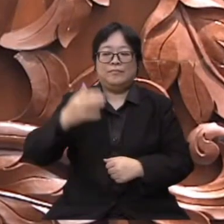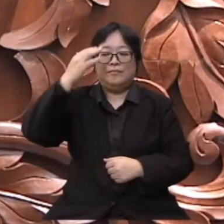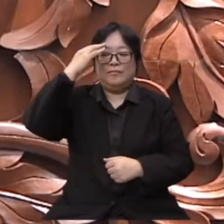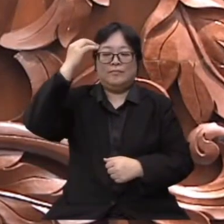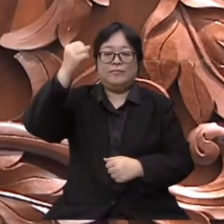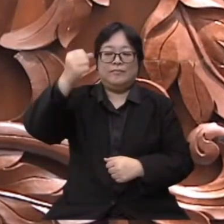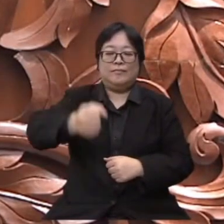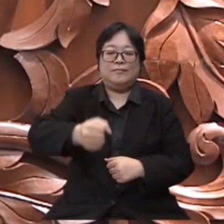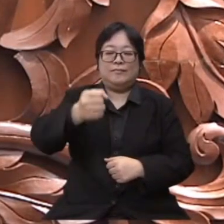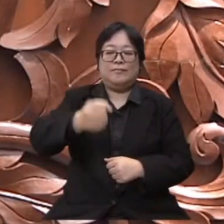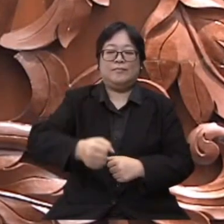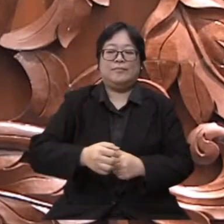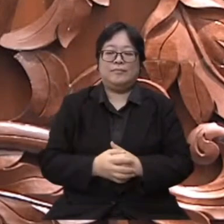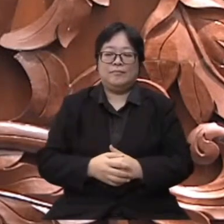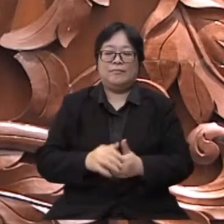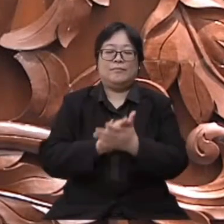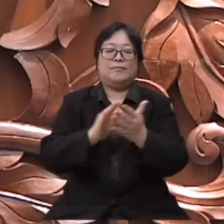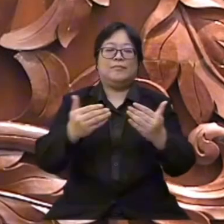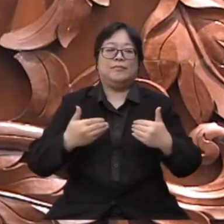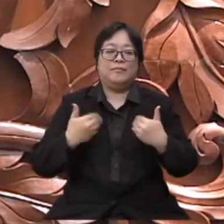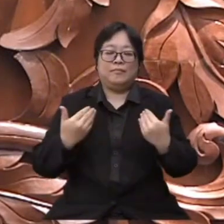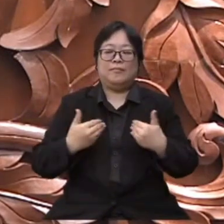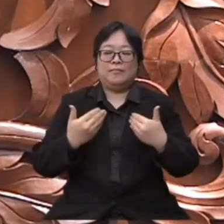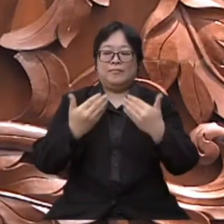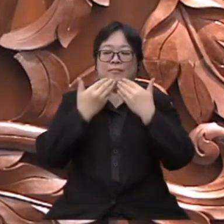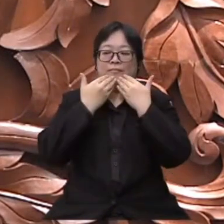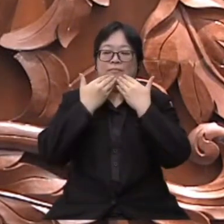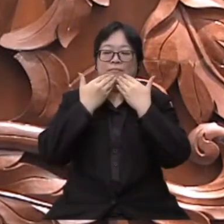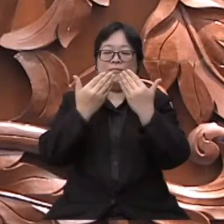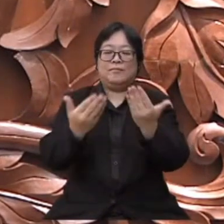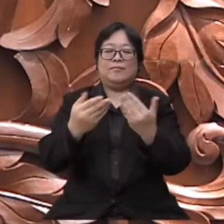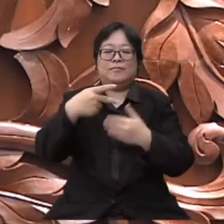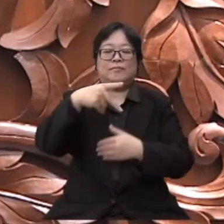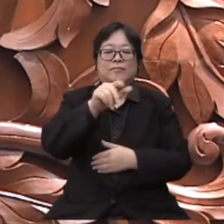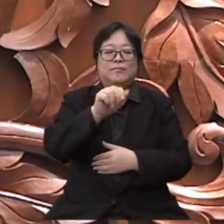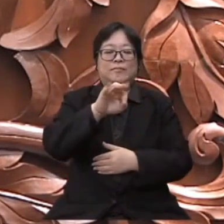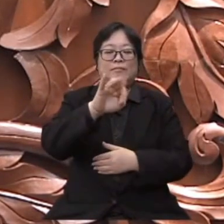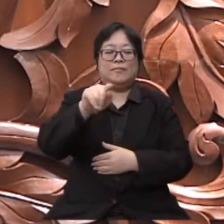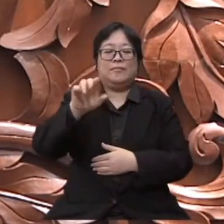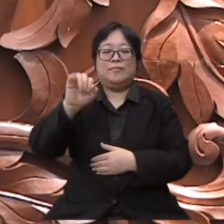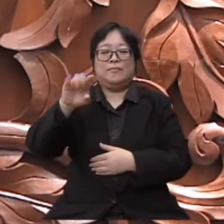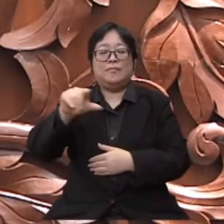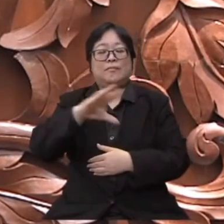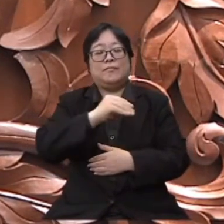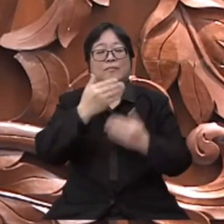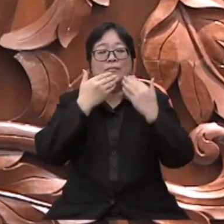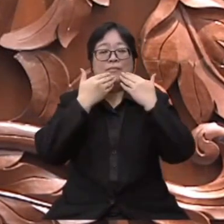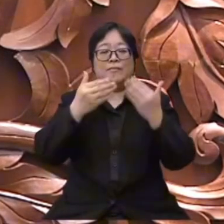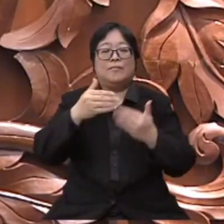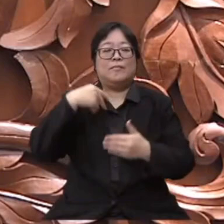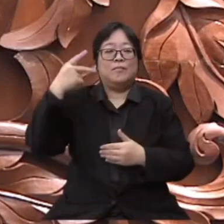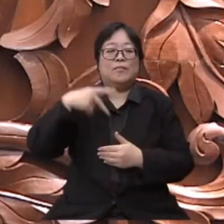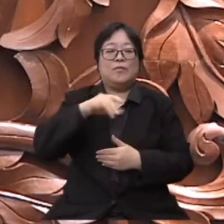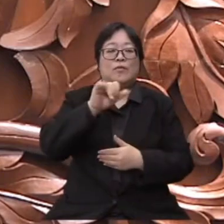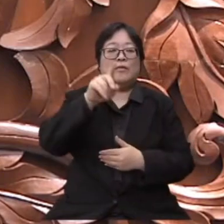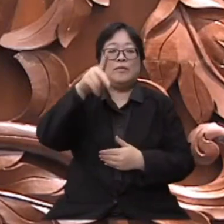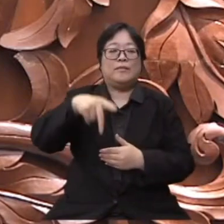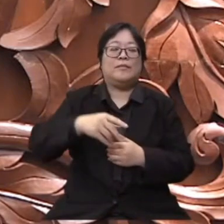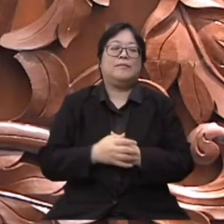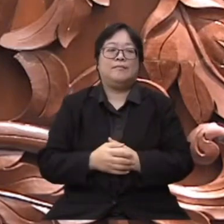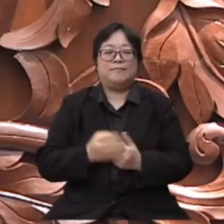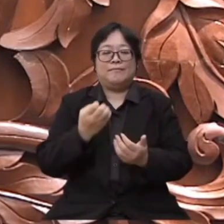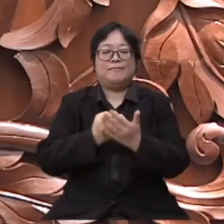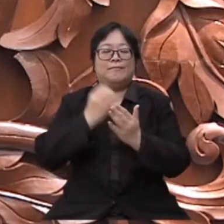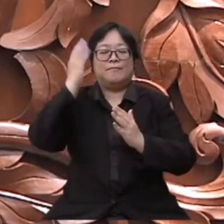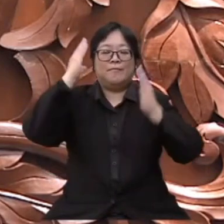Assalamualaikum warahmatullahi wabarakatuh dan salam sejahtera. Terima kasih Parit Solong dan terima kasih Puan Yang Dipertua. Ekonomi